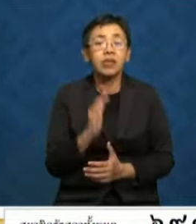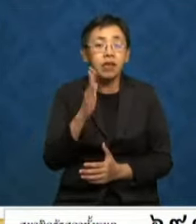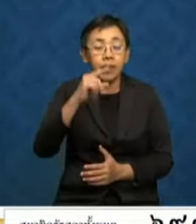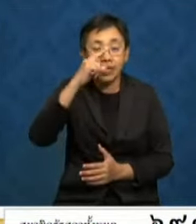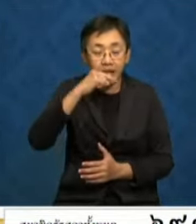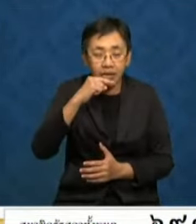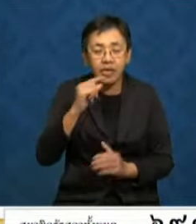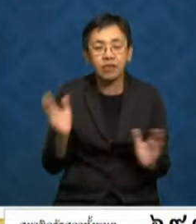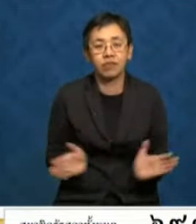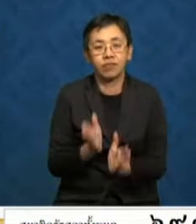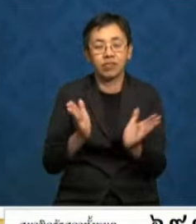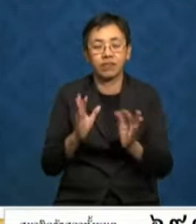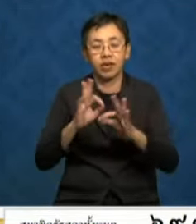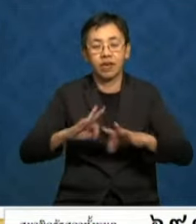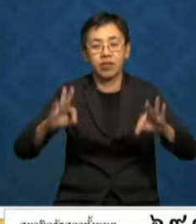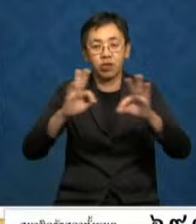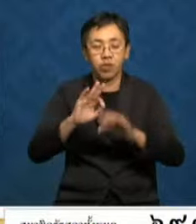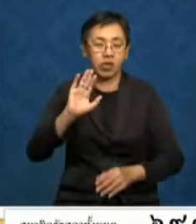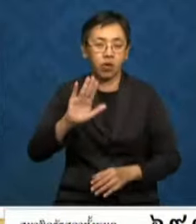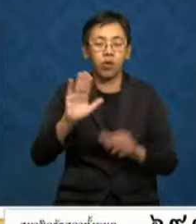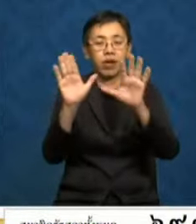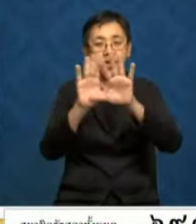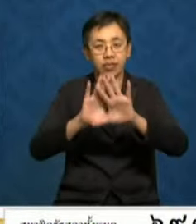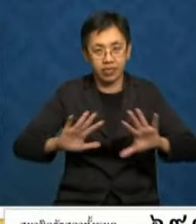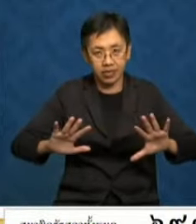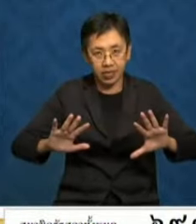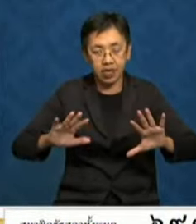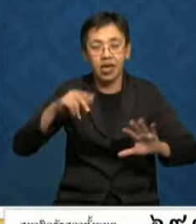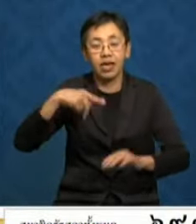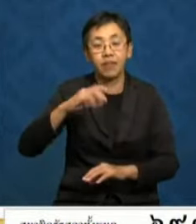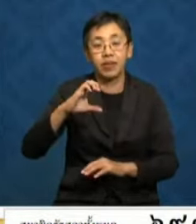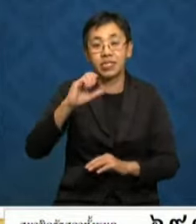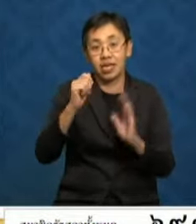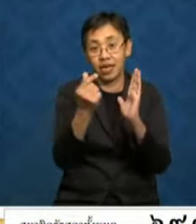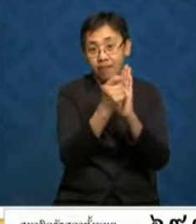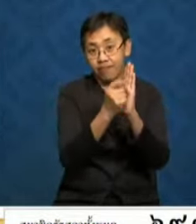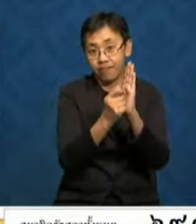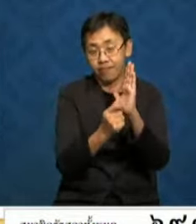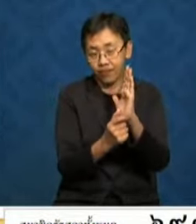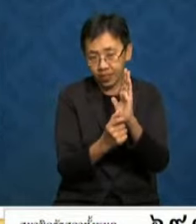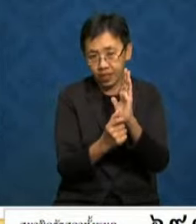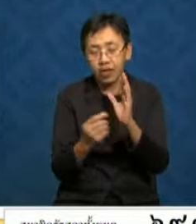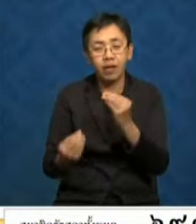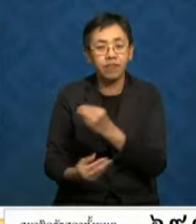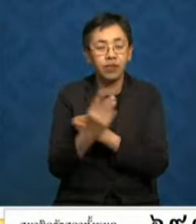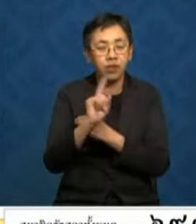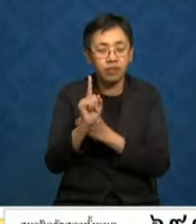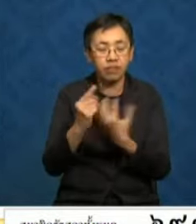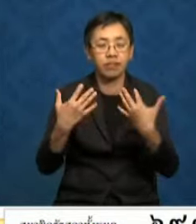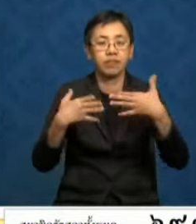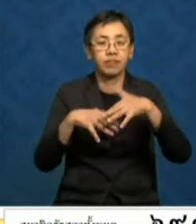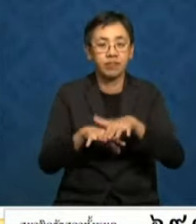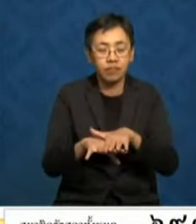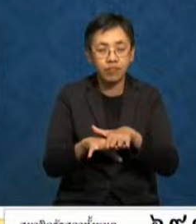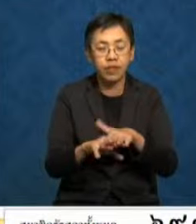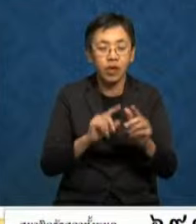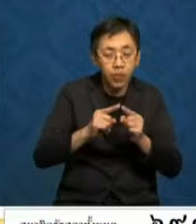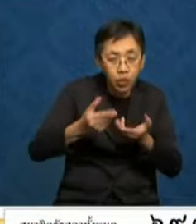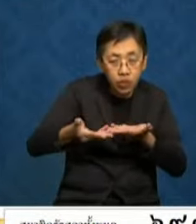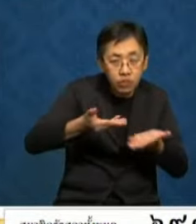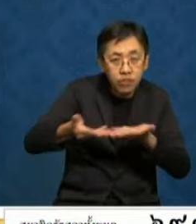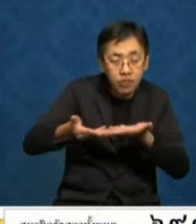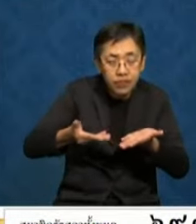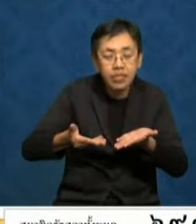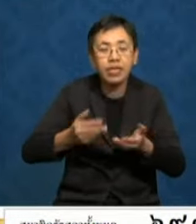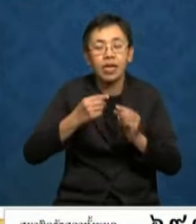ทบาทของไทยให้มีความสำคัญอย่างยิ่งนะครับในกรอบ PCA ก็จะเพิ่มพื้นที่ในการมีส่วนร่วมในการต่อรองการอภิ